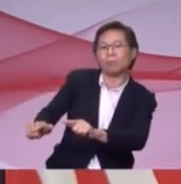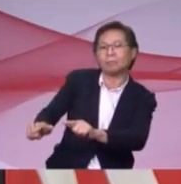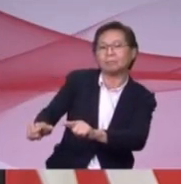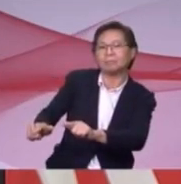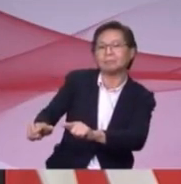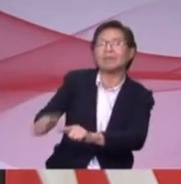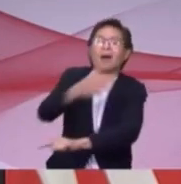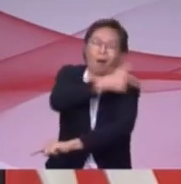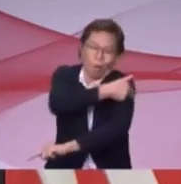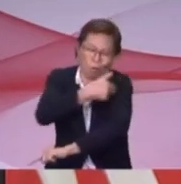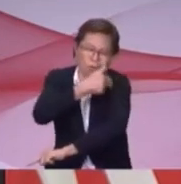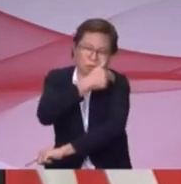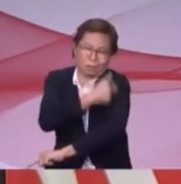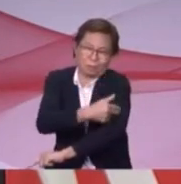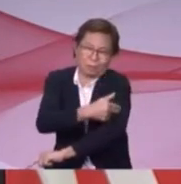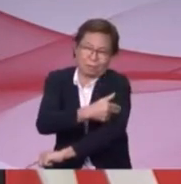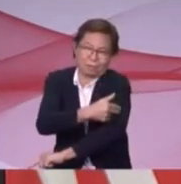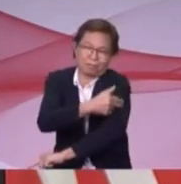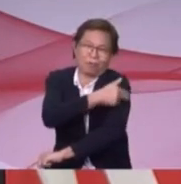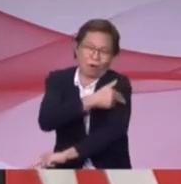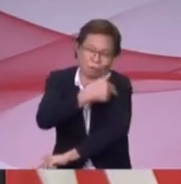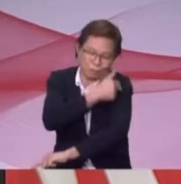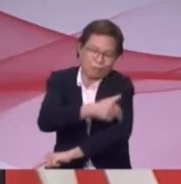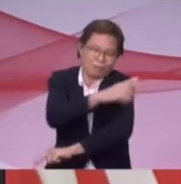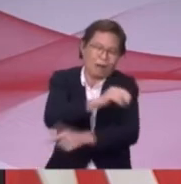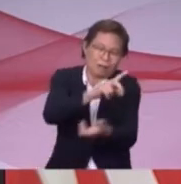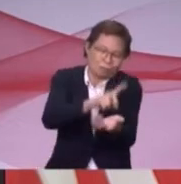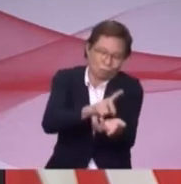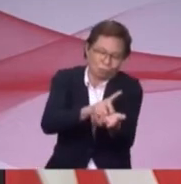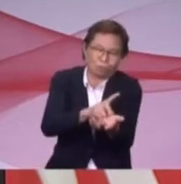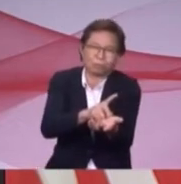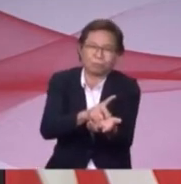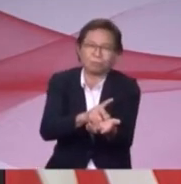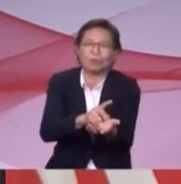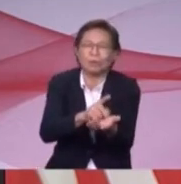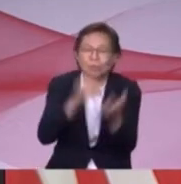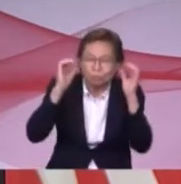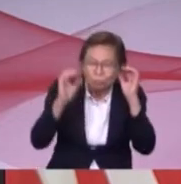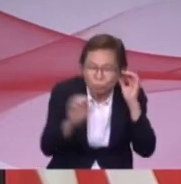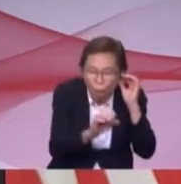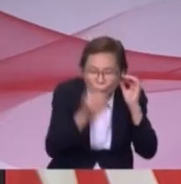kesihatan untuk memberikan rawatan yang lebih berkesan.